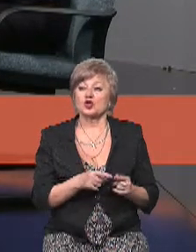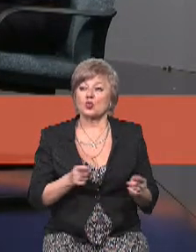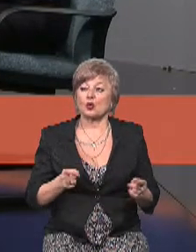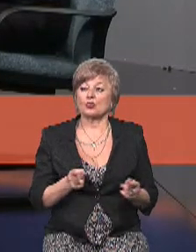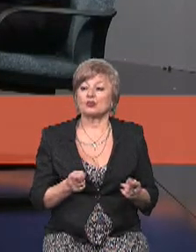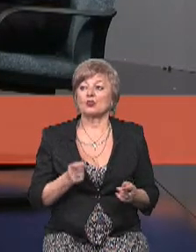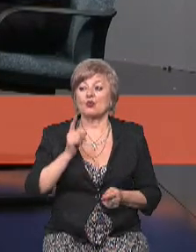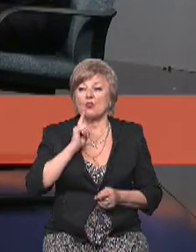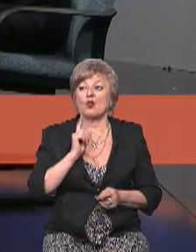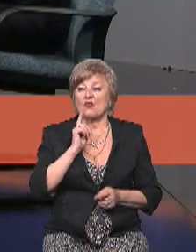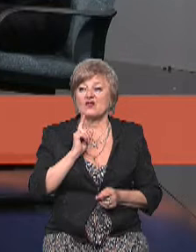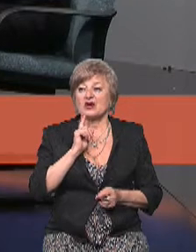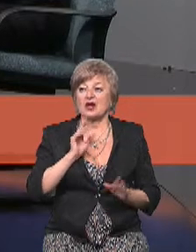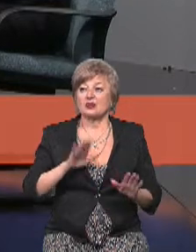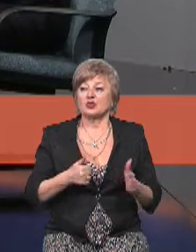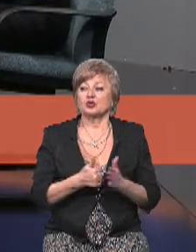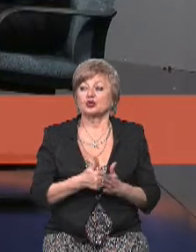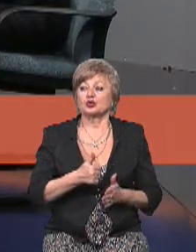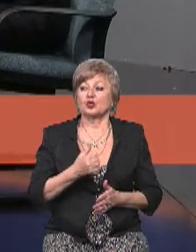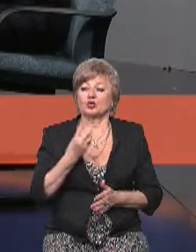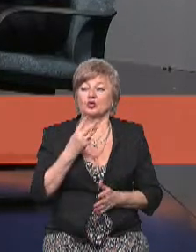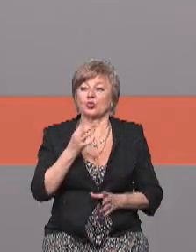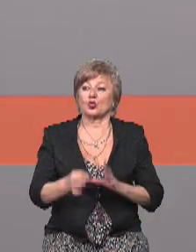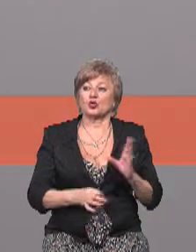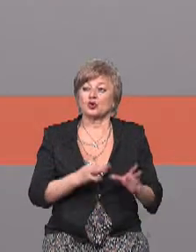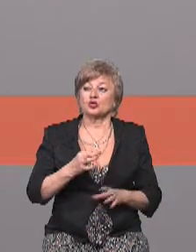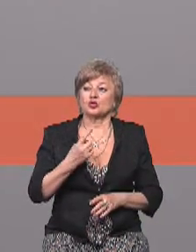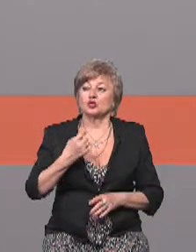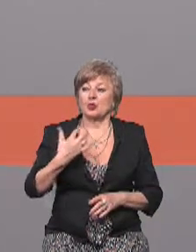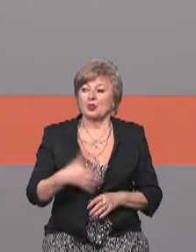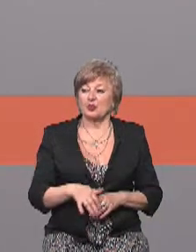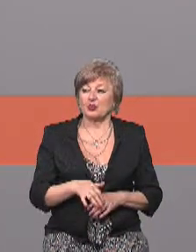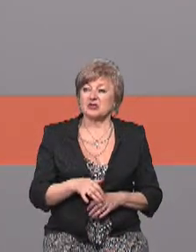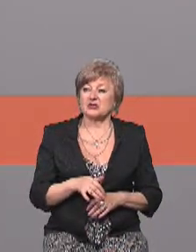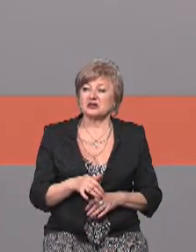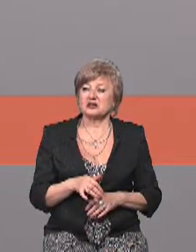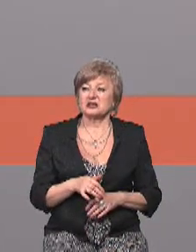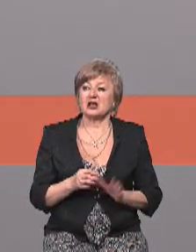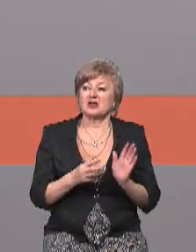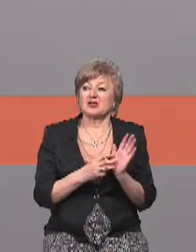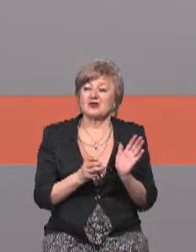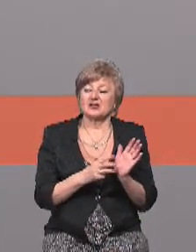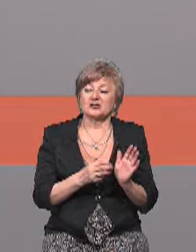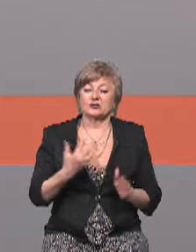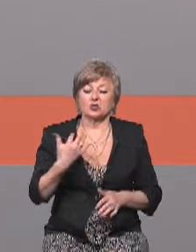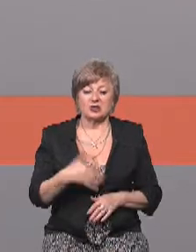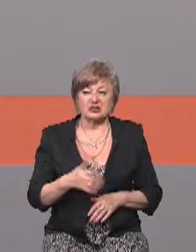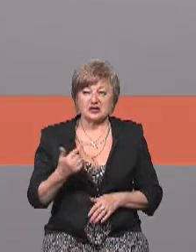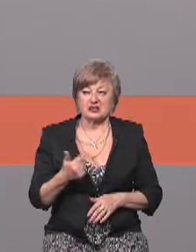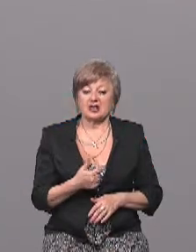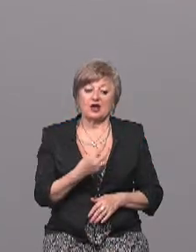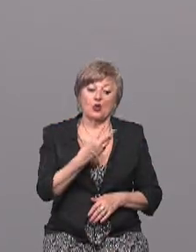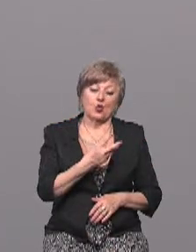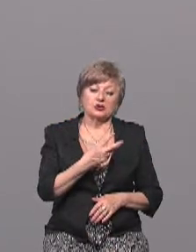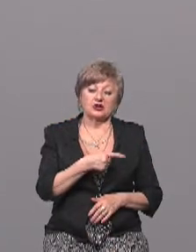по тимчасовому ввезенню до 3 діб 170, ні, 850 гривень, від 3